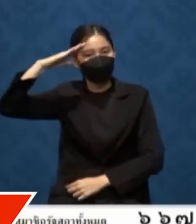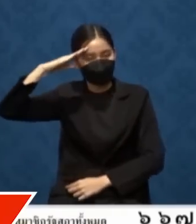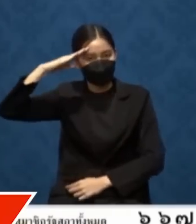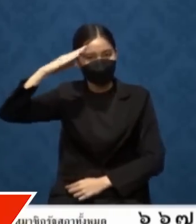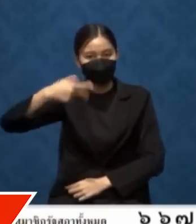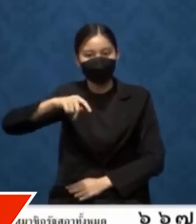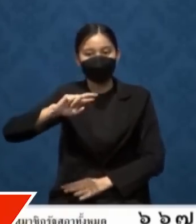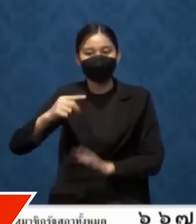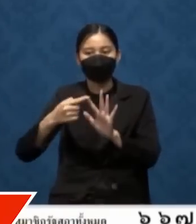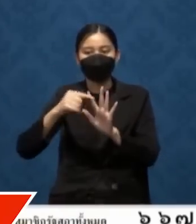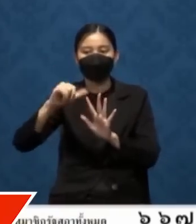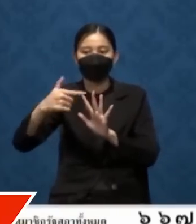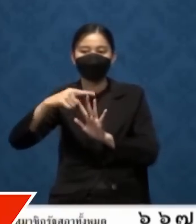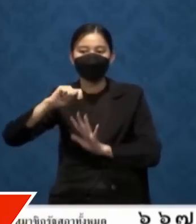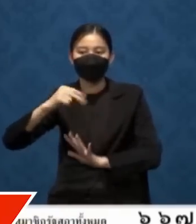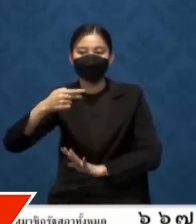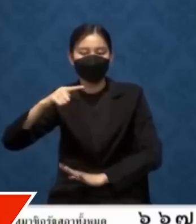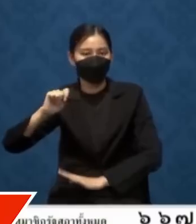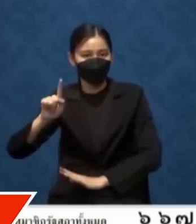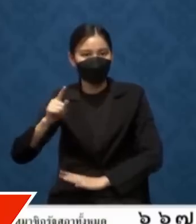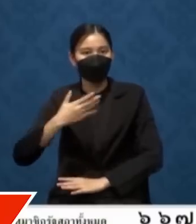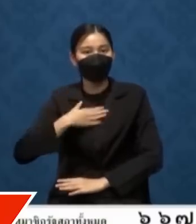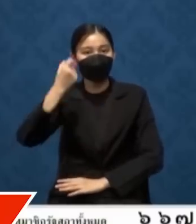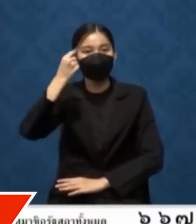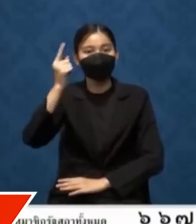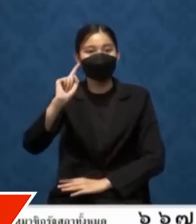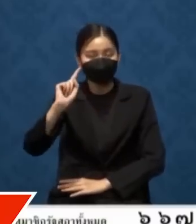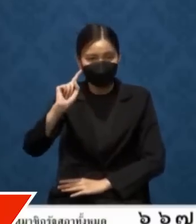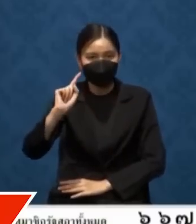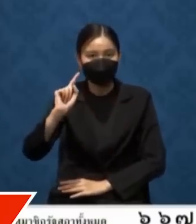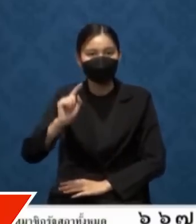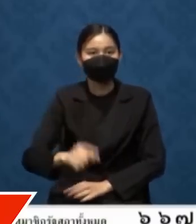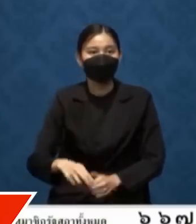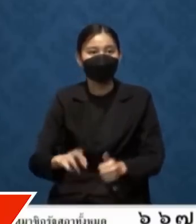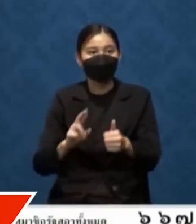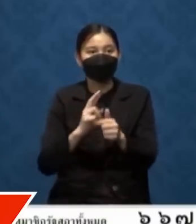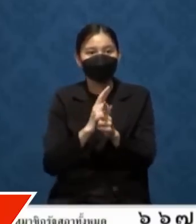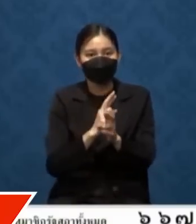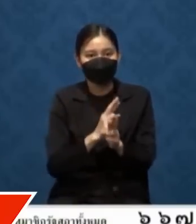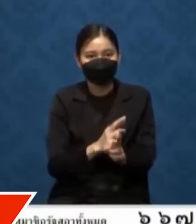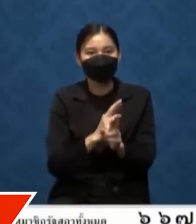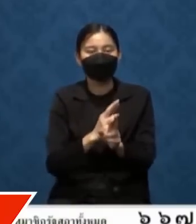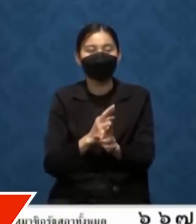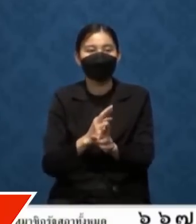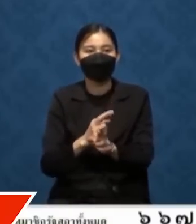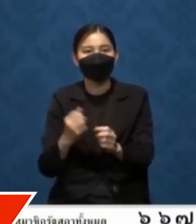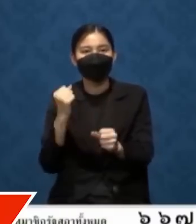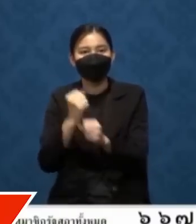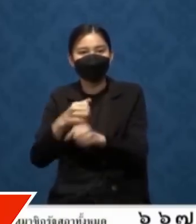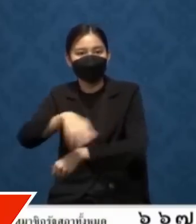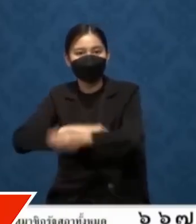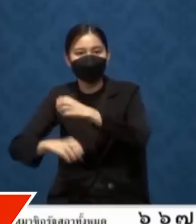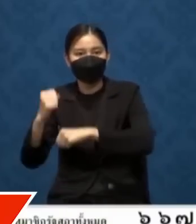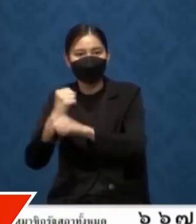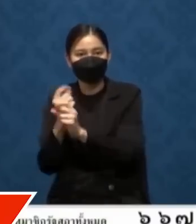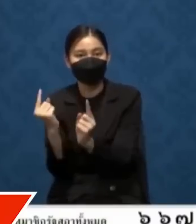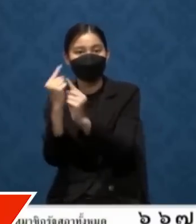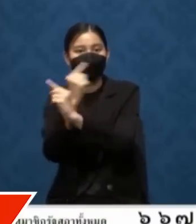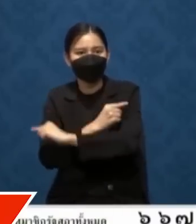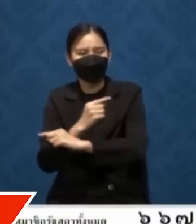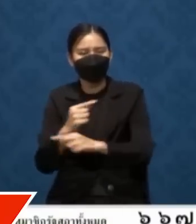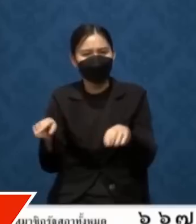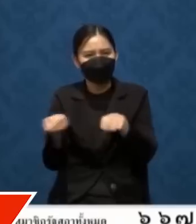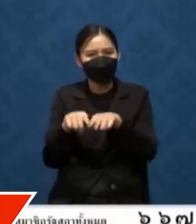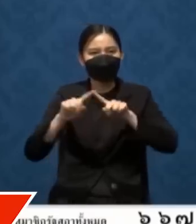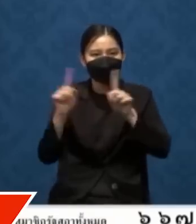ตจั MukTผมเข้ใจดีครัวาความวารักษาราชการแทนกับปฐิบัราชการแทนนั้นเหมอนหรอไม่เหมือนมี